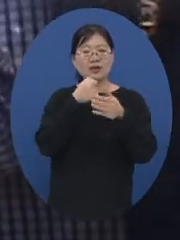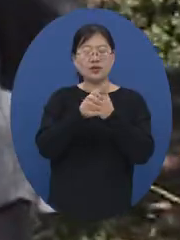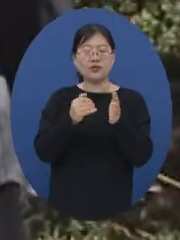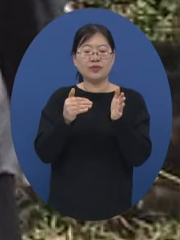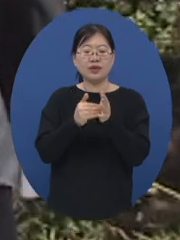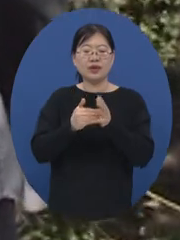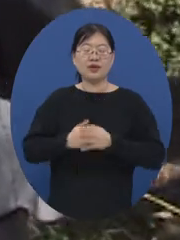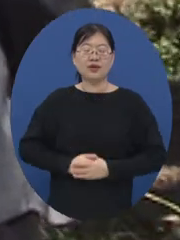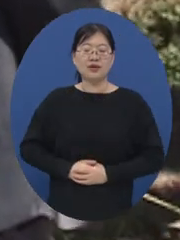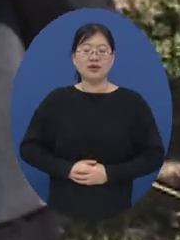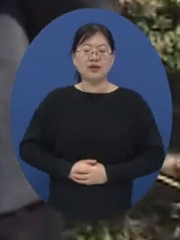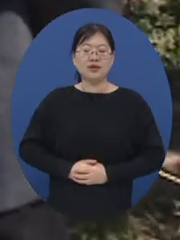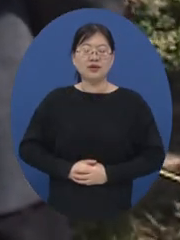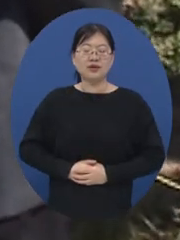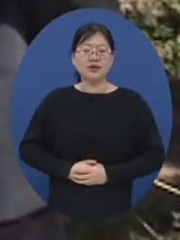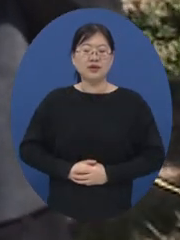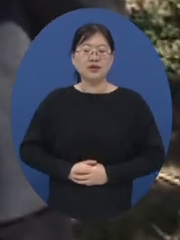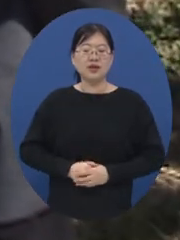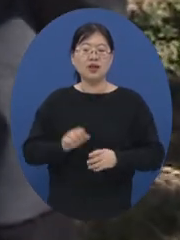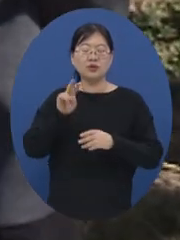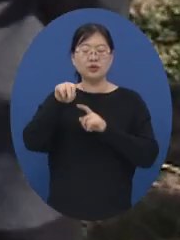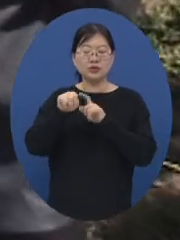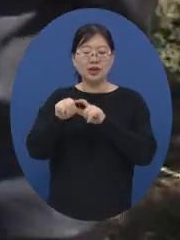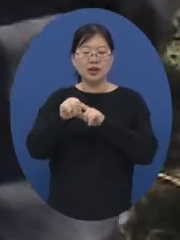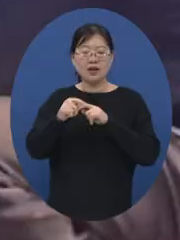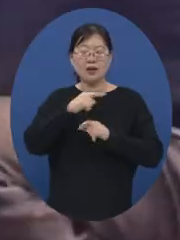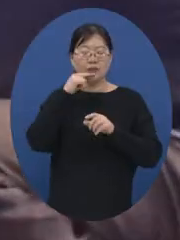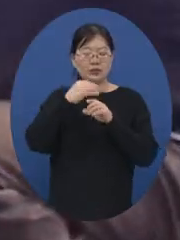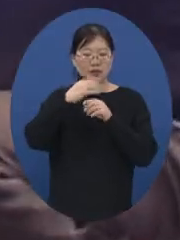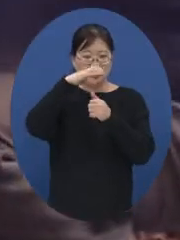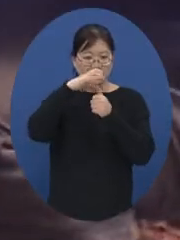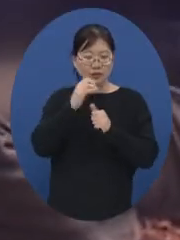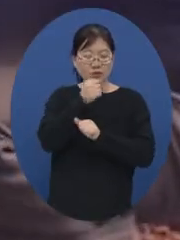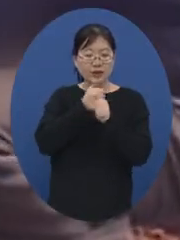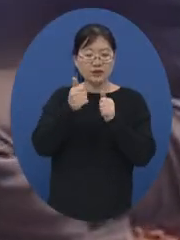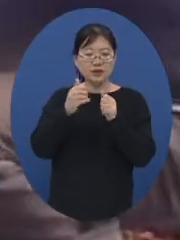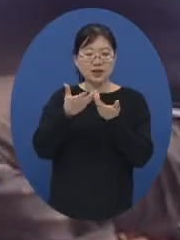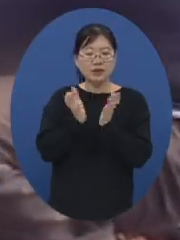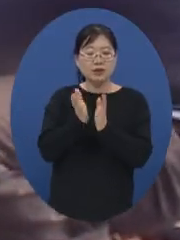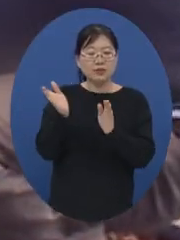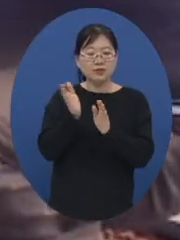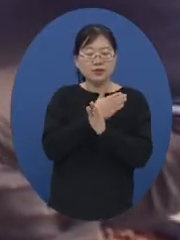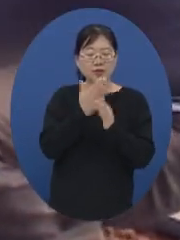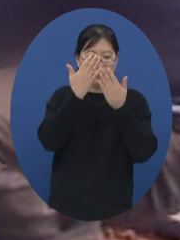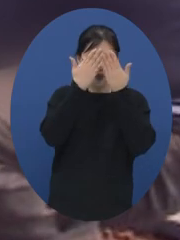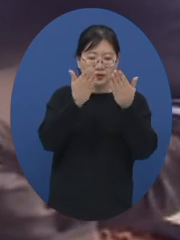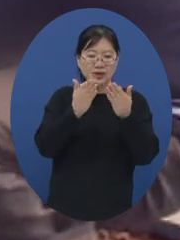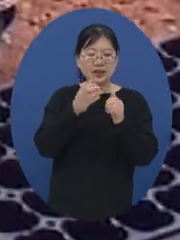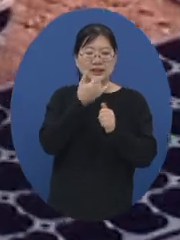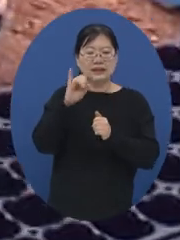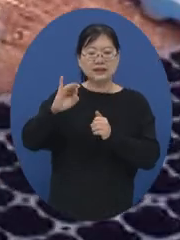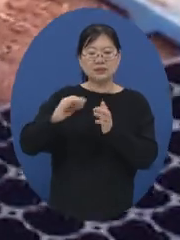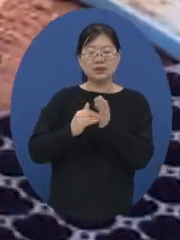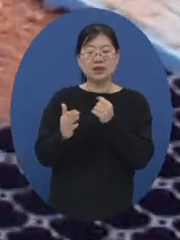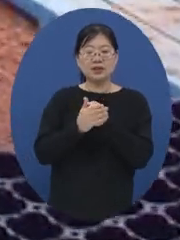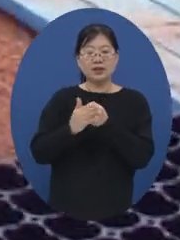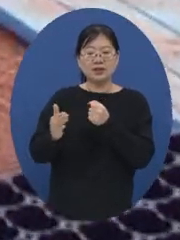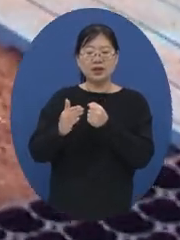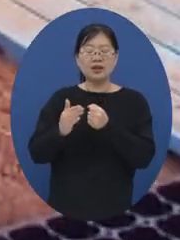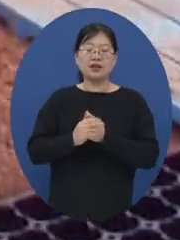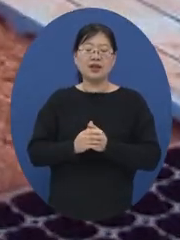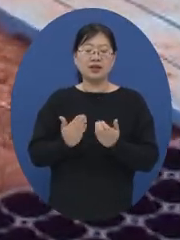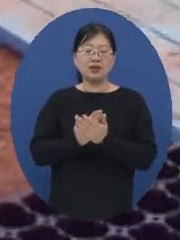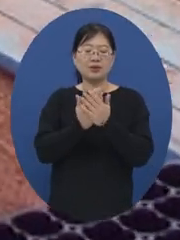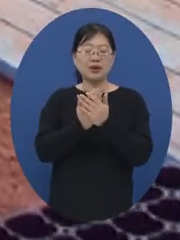했습니다. 개풍 양묘장 조성 사업은 유엔 대북제재위원회로부터 대북제재 면제 승인을 받은 만큼 인도적 지원